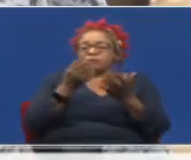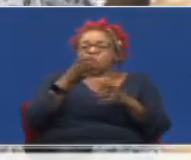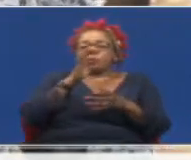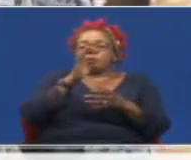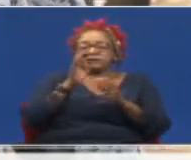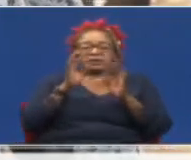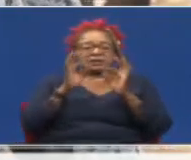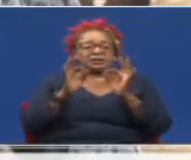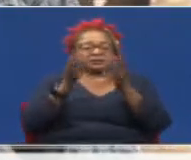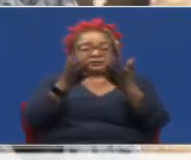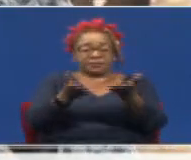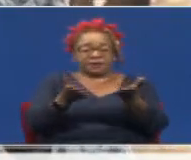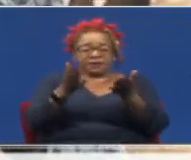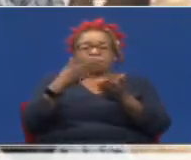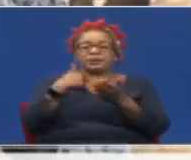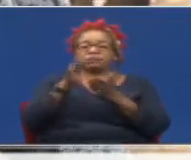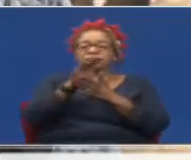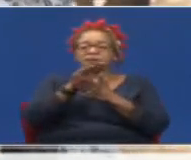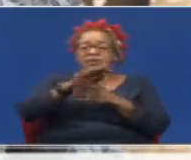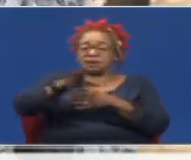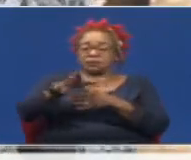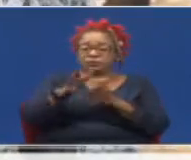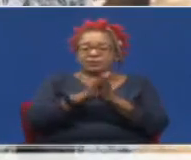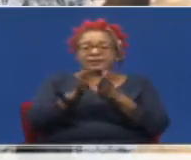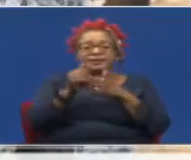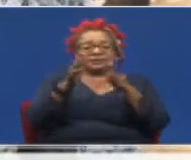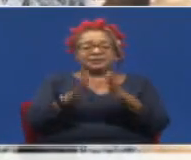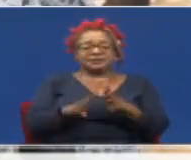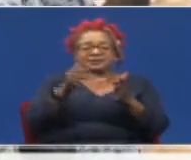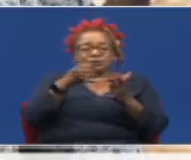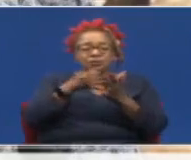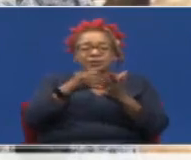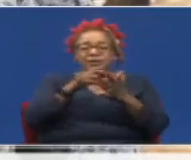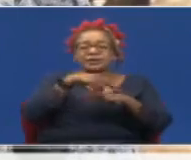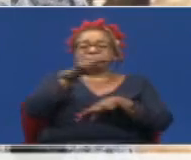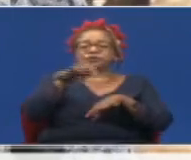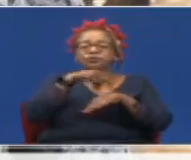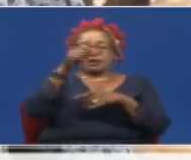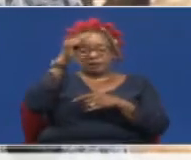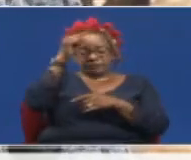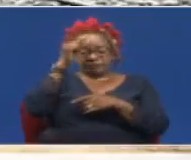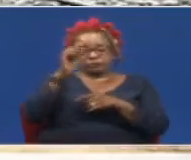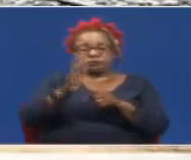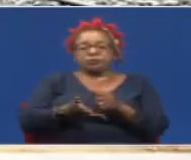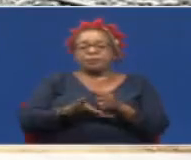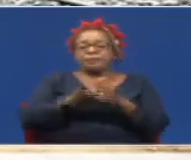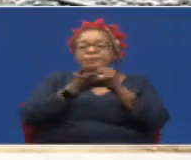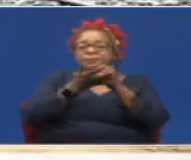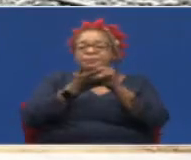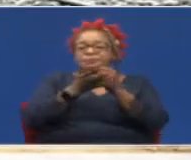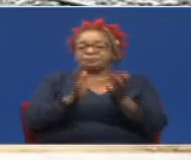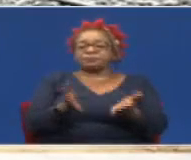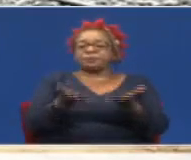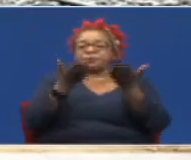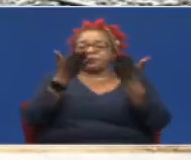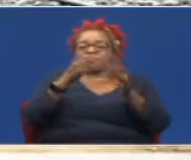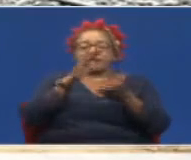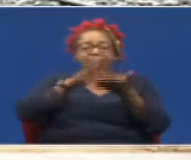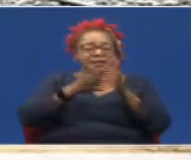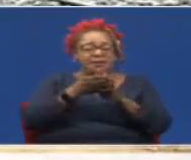hivyo ningeomba county na wale viongozi tuko na wao, hata national government, itu improve Nanyuki town kuwa city, kama